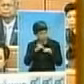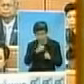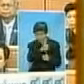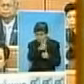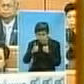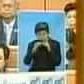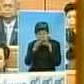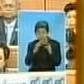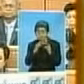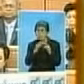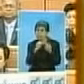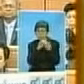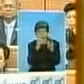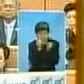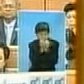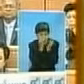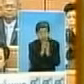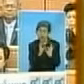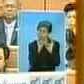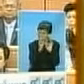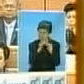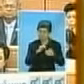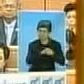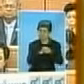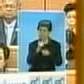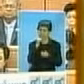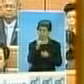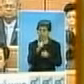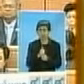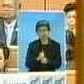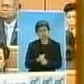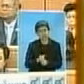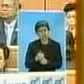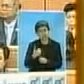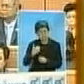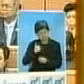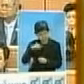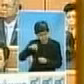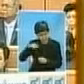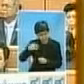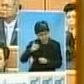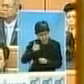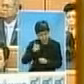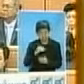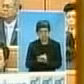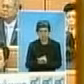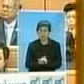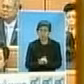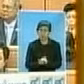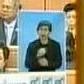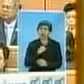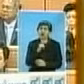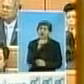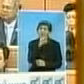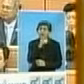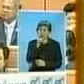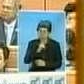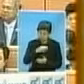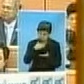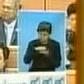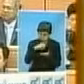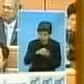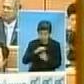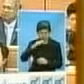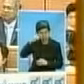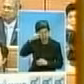เรียบร้อยใช่เรียบร้อยเกินไปทั้งที่ผมคิดว่าเรื่องการย้ำ 91ศพเนี่ยโอเคอย่าไปย้ำให้มันเกิดความเกียดชังแต่มันก็ย้ำให้เกิดการทบ